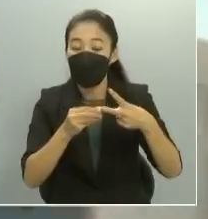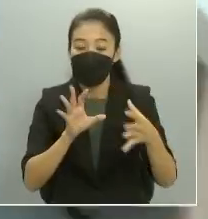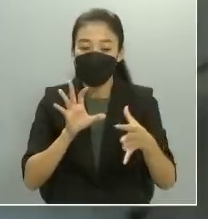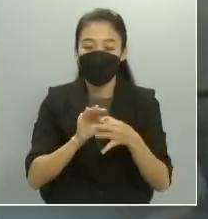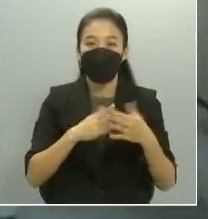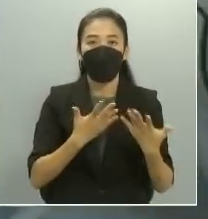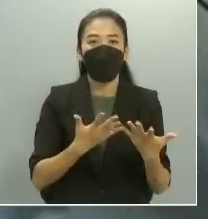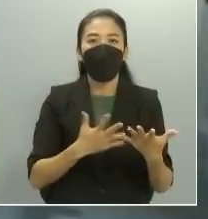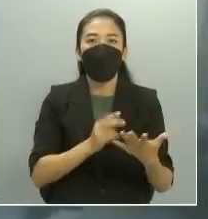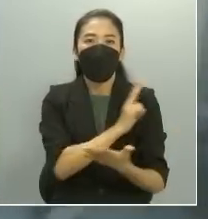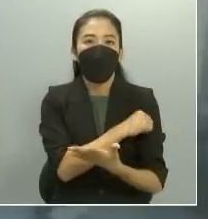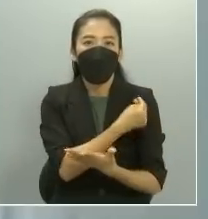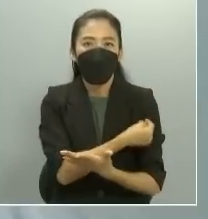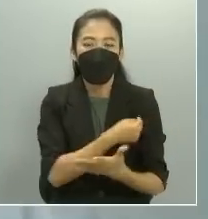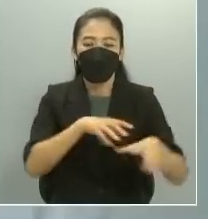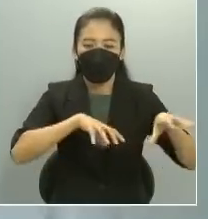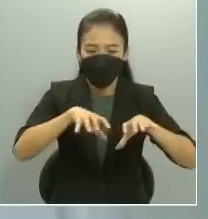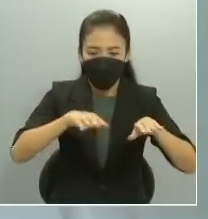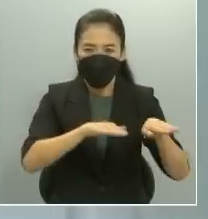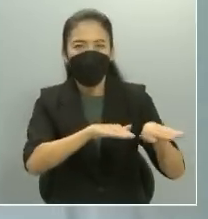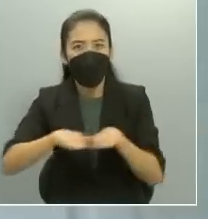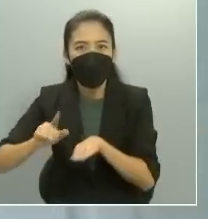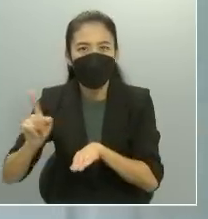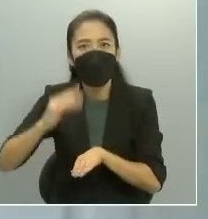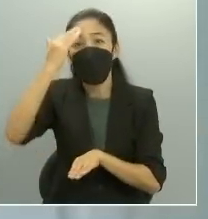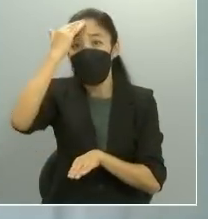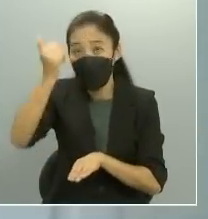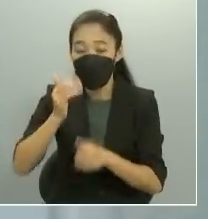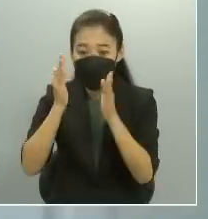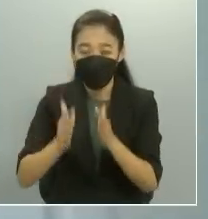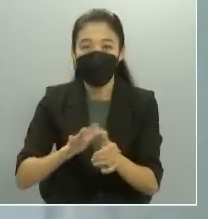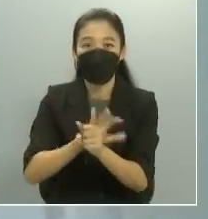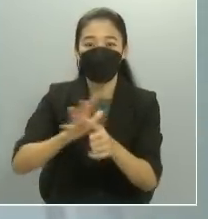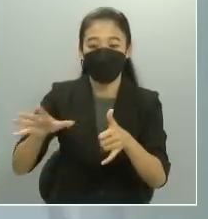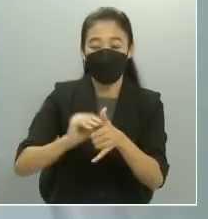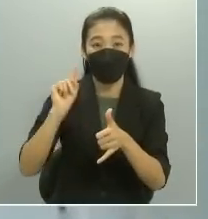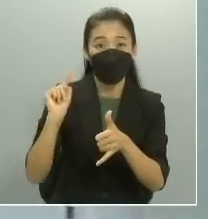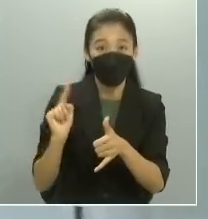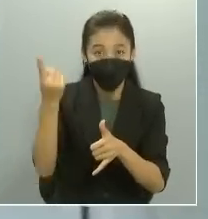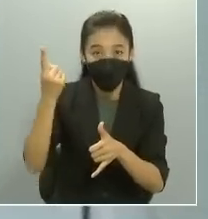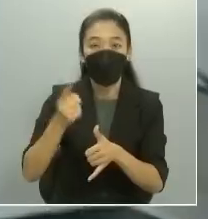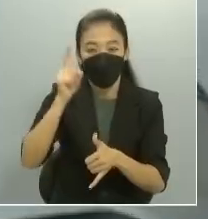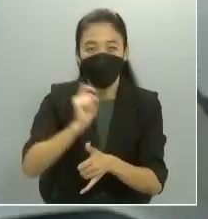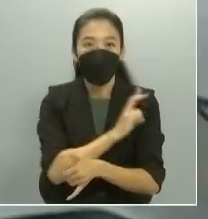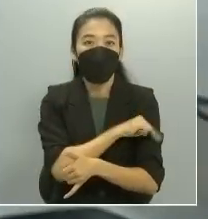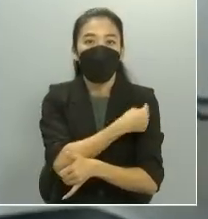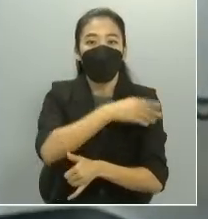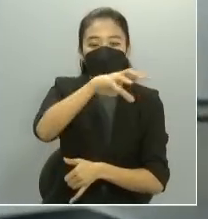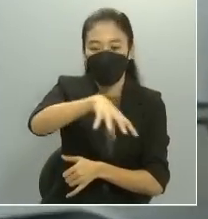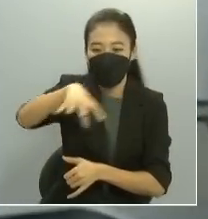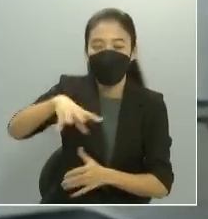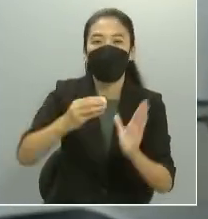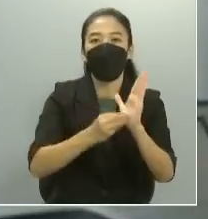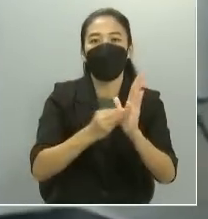เพราะกว่าครึ่ง 20ติดเชื้อใหม่เข้าโรงพยาบาลอยู่ในกทมและเตรียมอัตรา